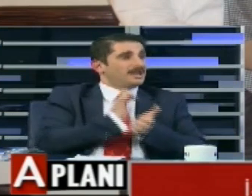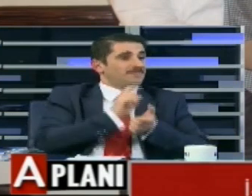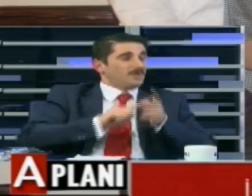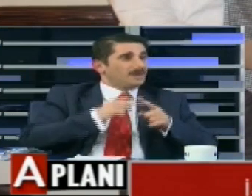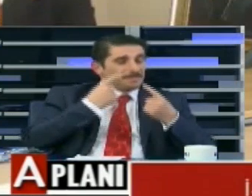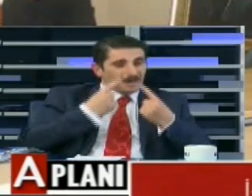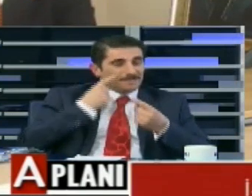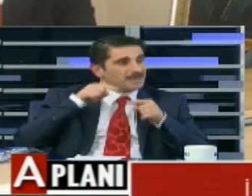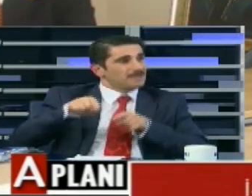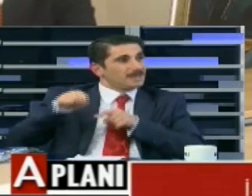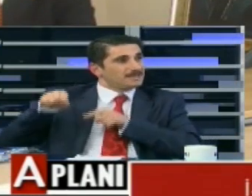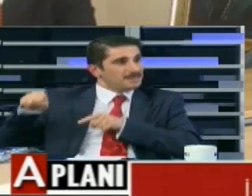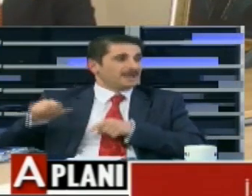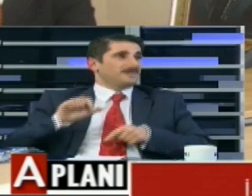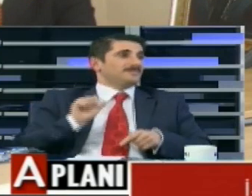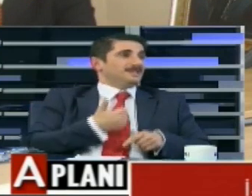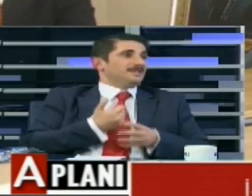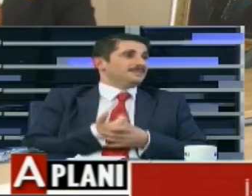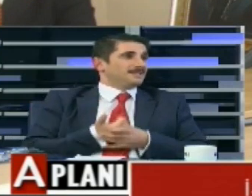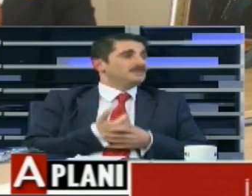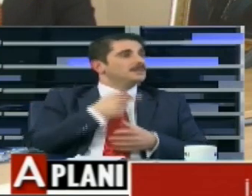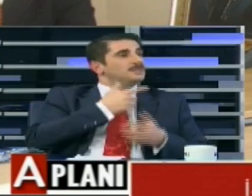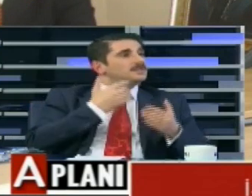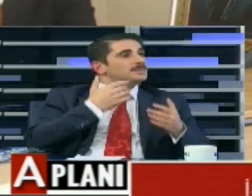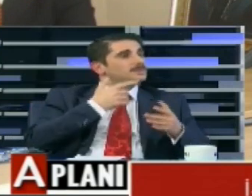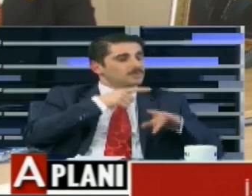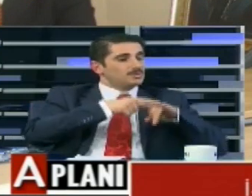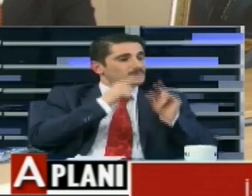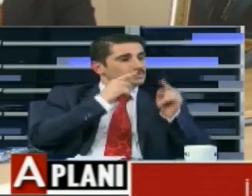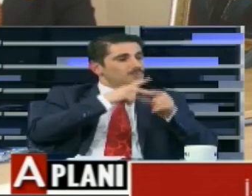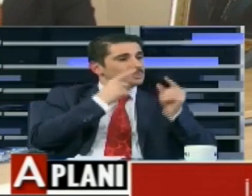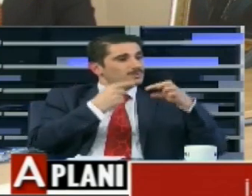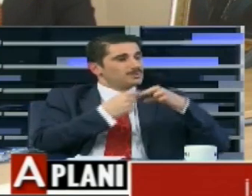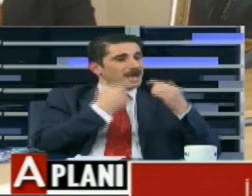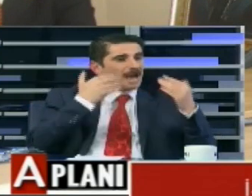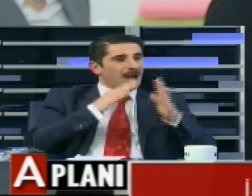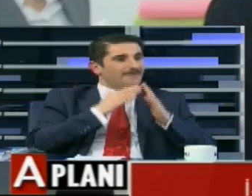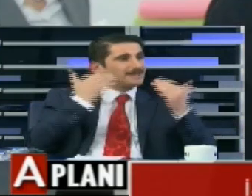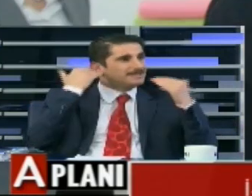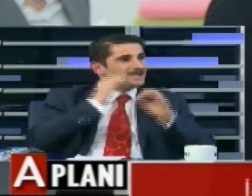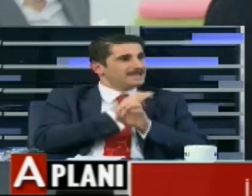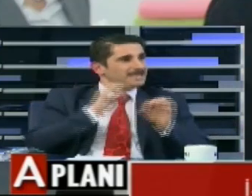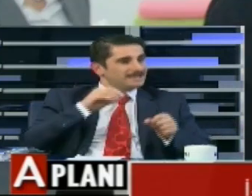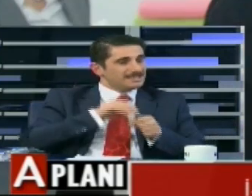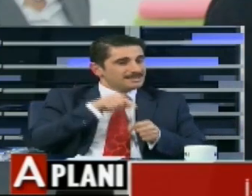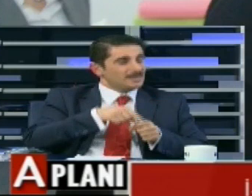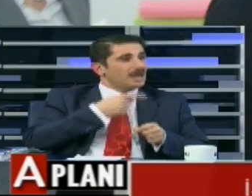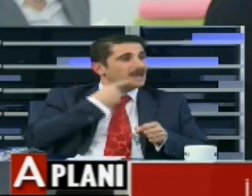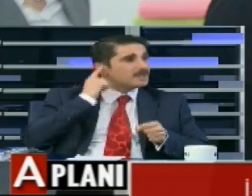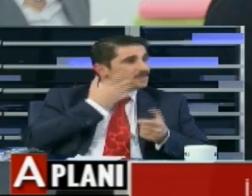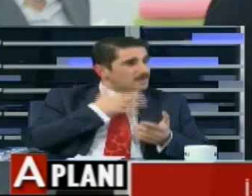çok büyük eksiklikler var. Bunları tamamlamak için biz dernekler, federasyon olarak gerekli yazıları, çalışmaları yapıyoruz